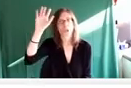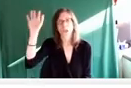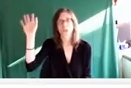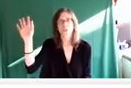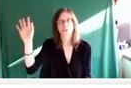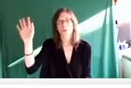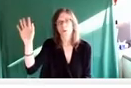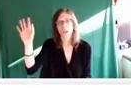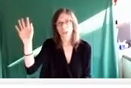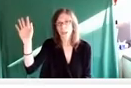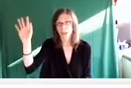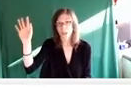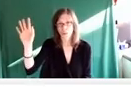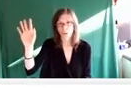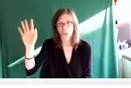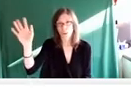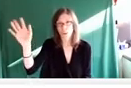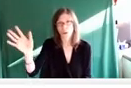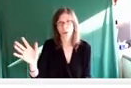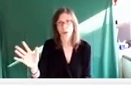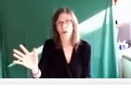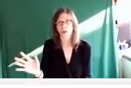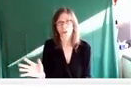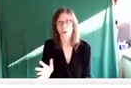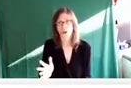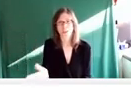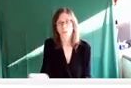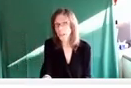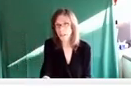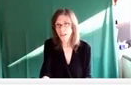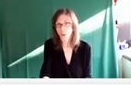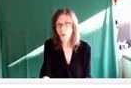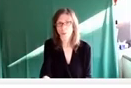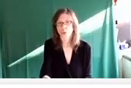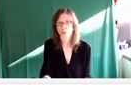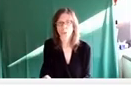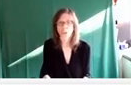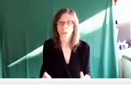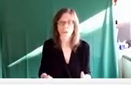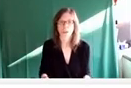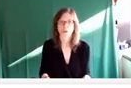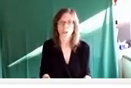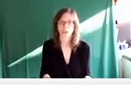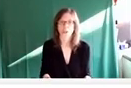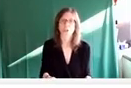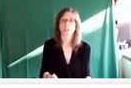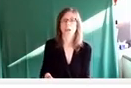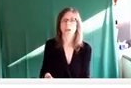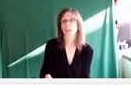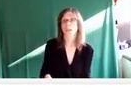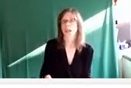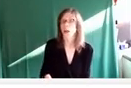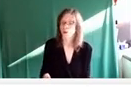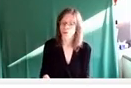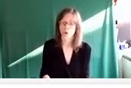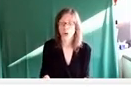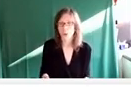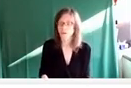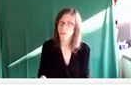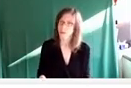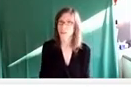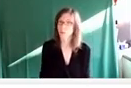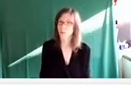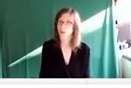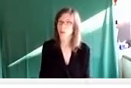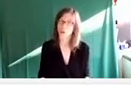un objectif irréaliste ou qui n'est pas adapté à ses propres besoins, c'est de définir une stratégie puis de l'appliquer. Souvent, on